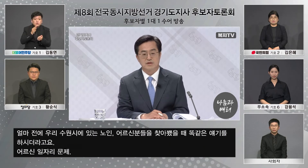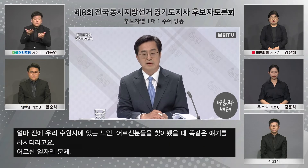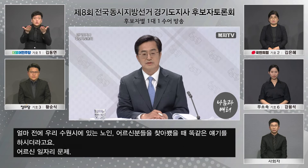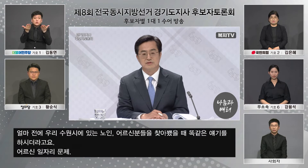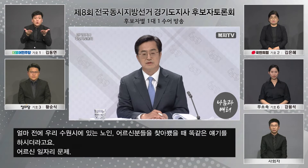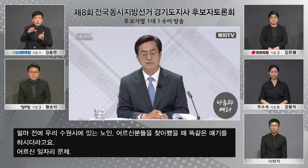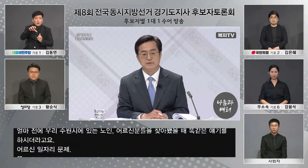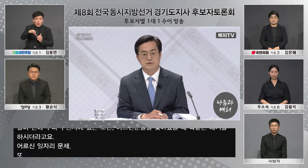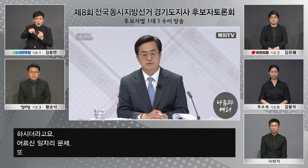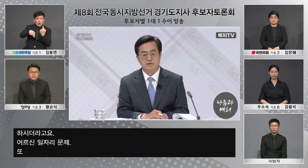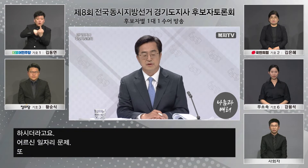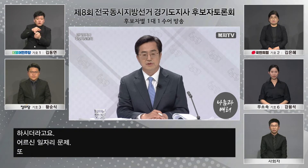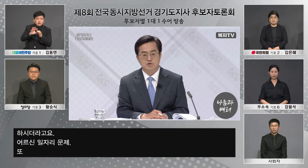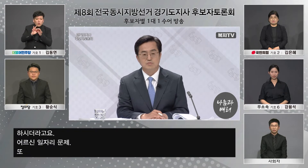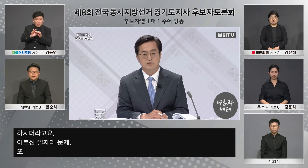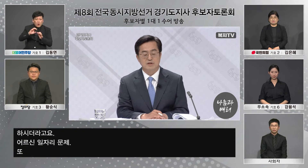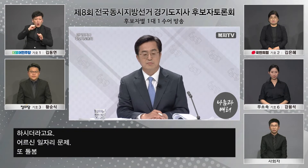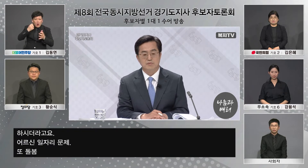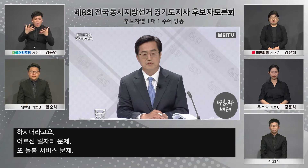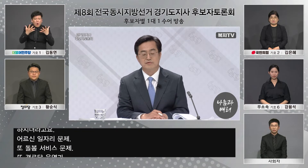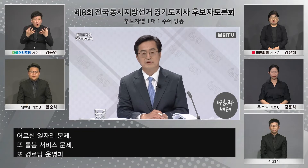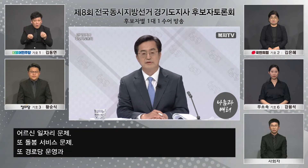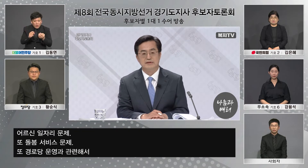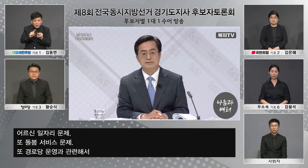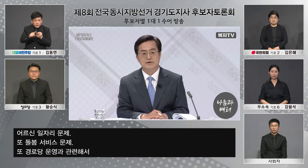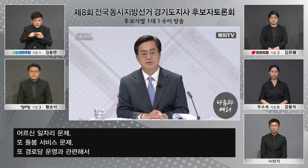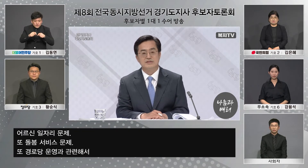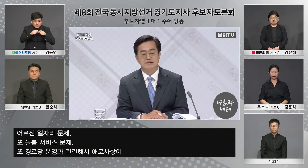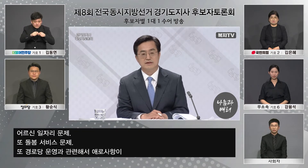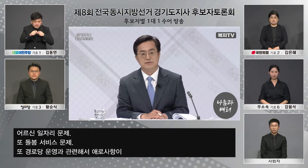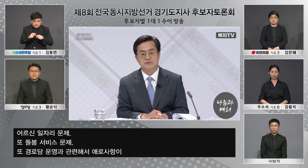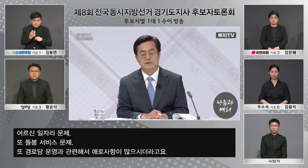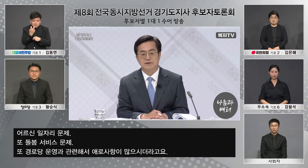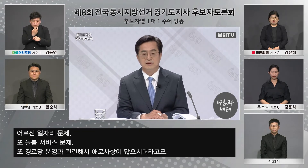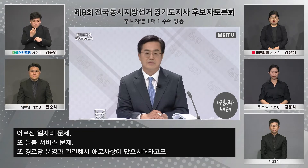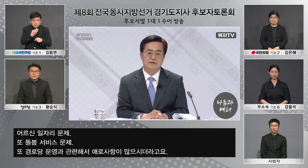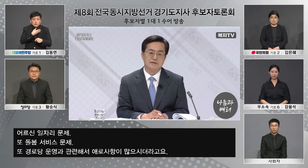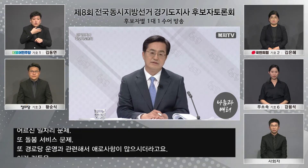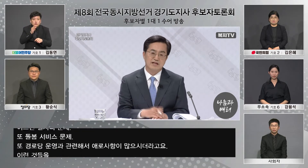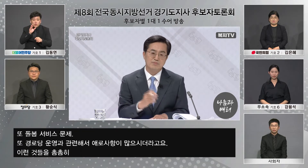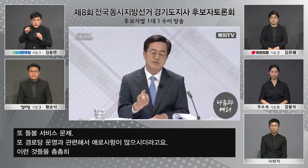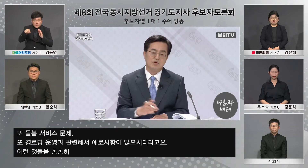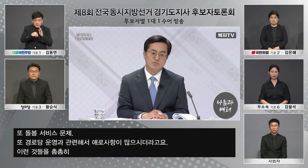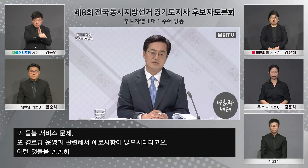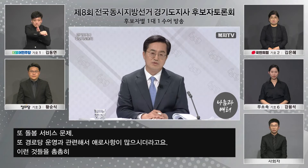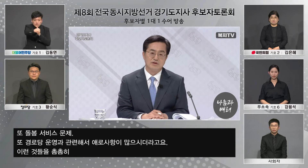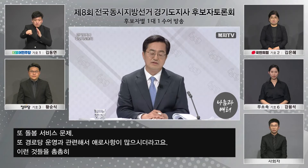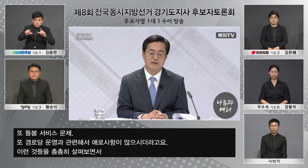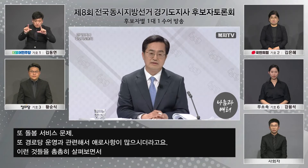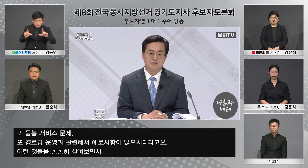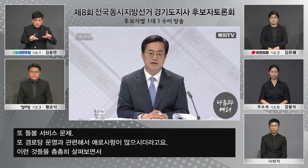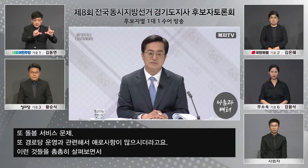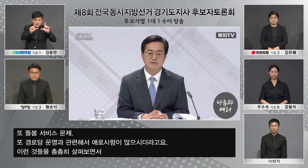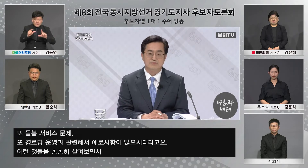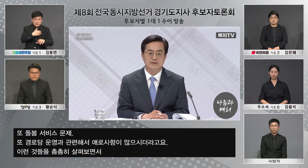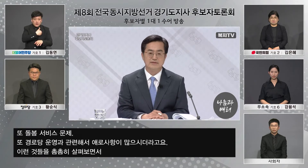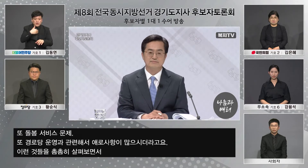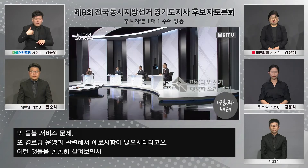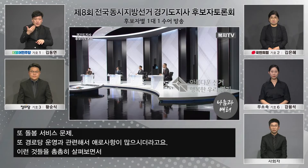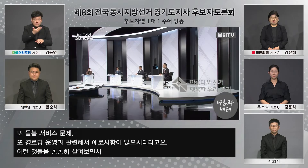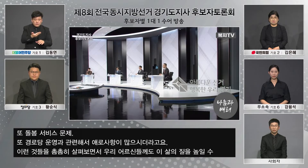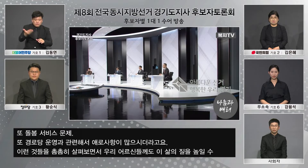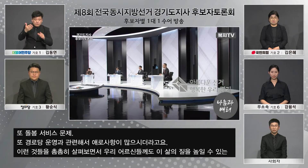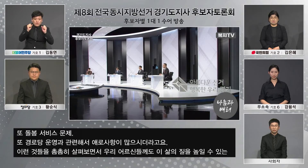관련해서 애로사항이 많으시더라고요. 이런 것들 촘촘히 살펴보면서 우리 어르신들께도 이 삶의 질을 높일 수 있는 기회를 드리겠다는 말씀을